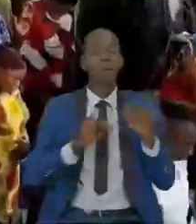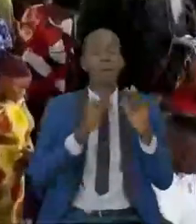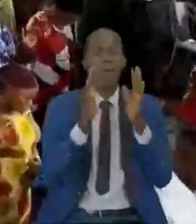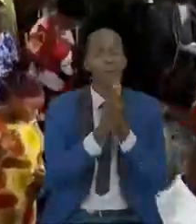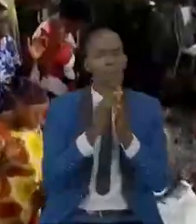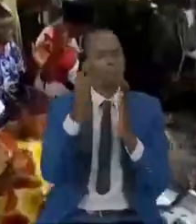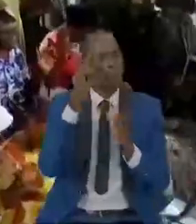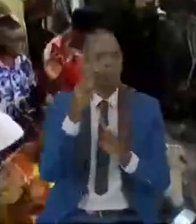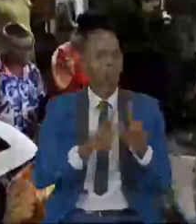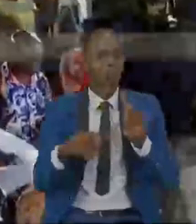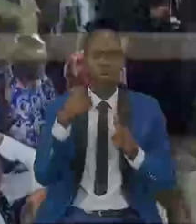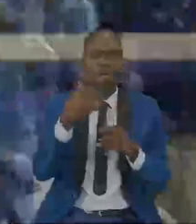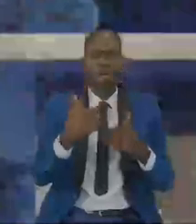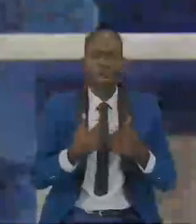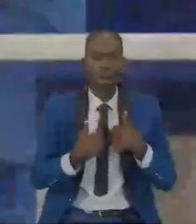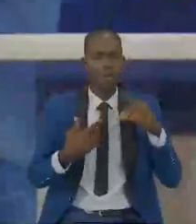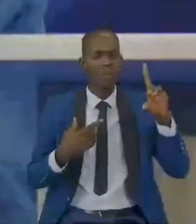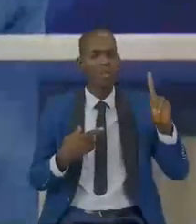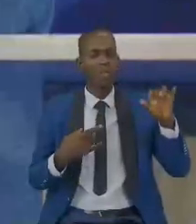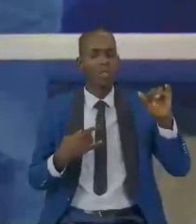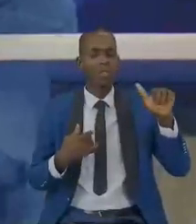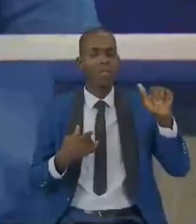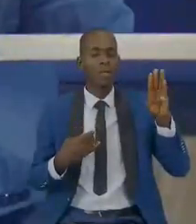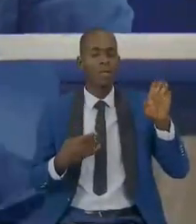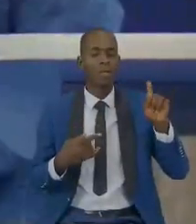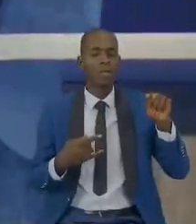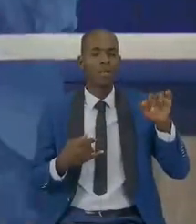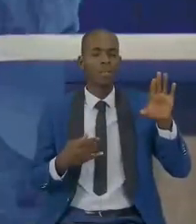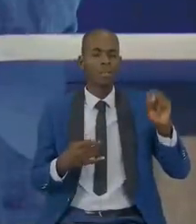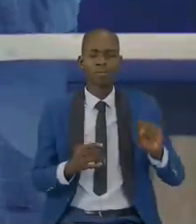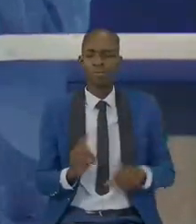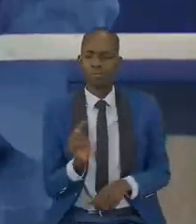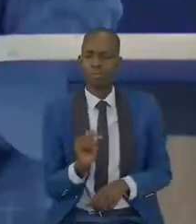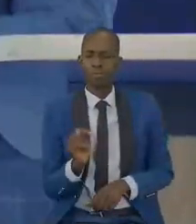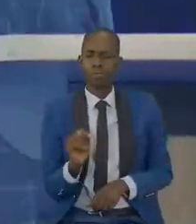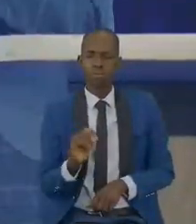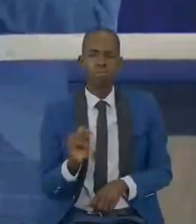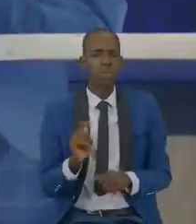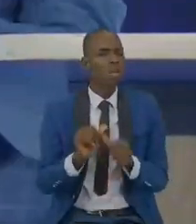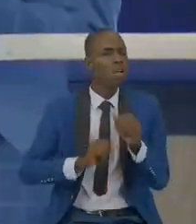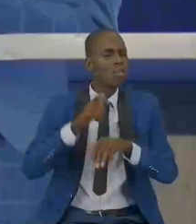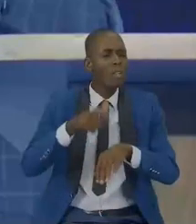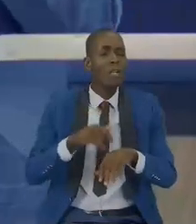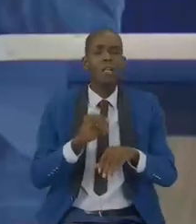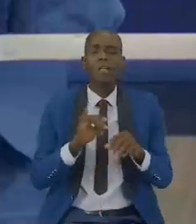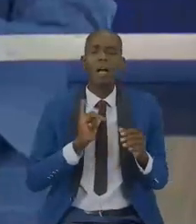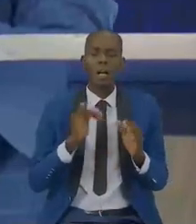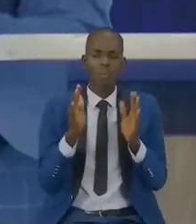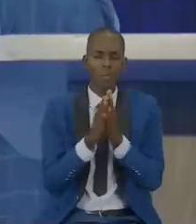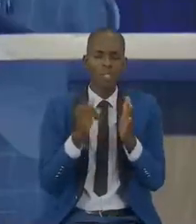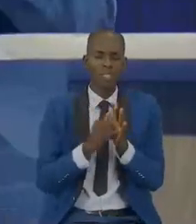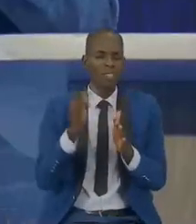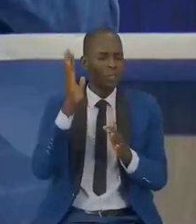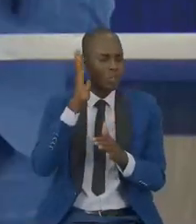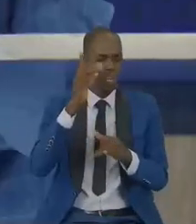maintenant. Seigneur, je prie que ceux qui ont le diabète et qui urinent sans